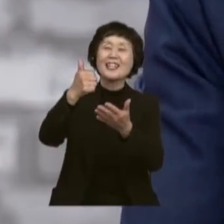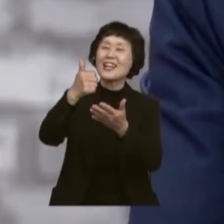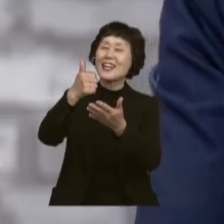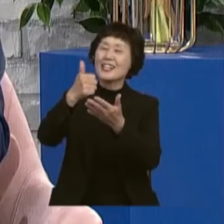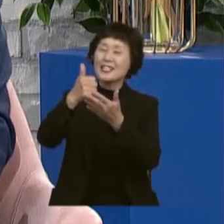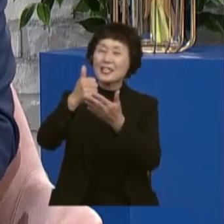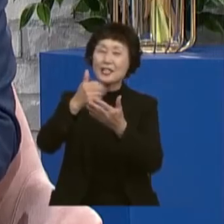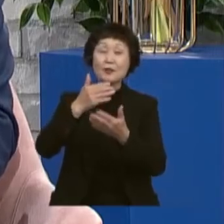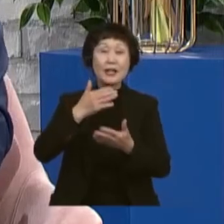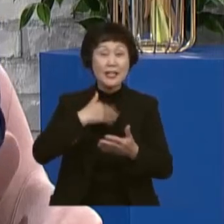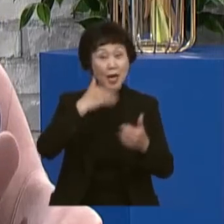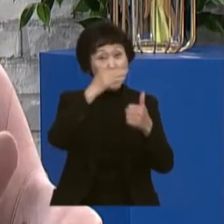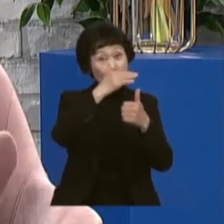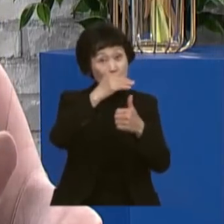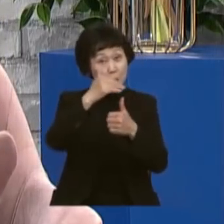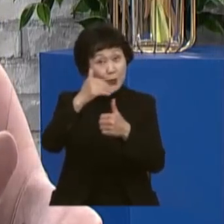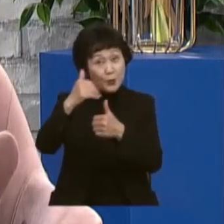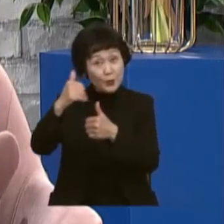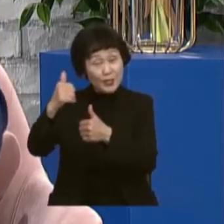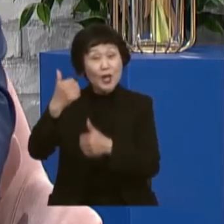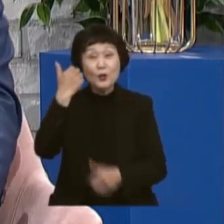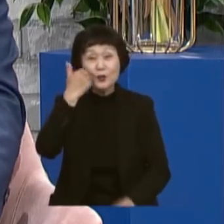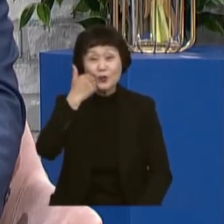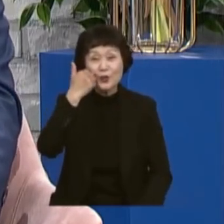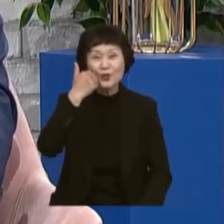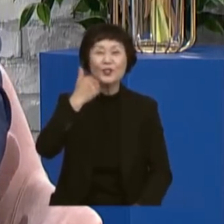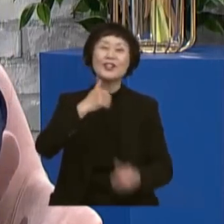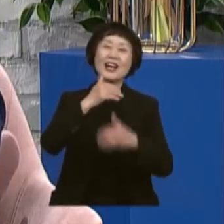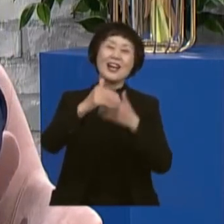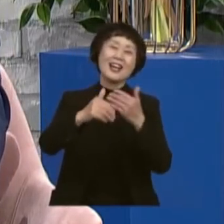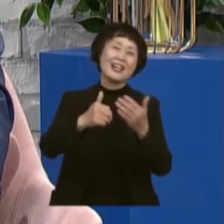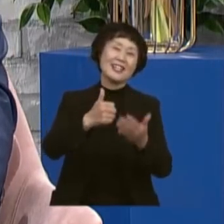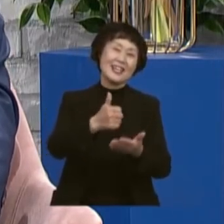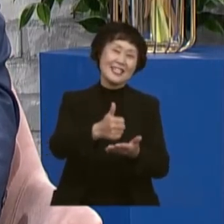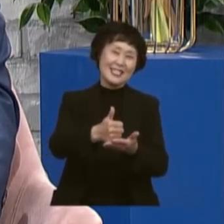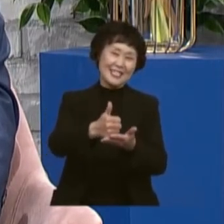하나님 나를 부르신 이가